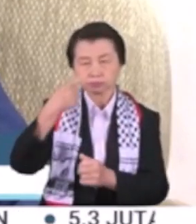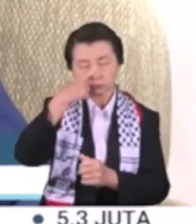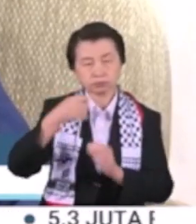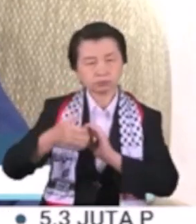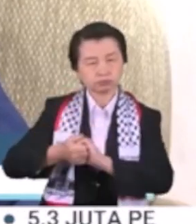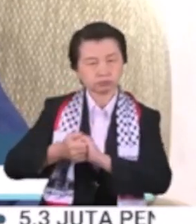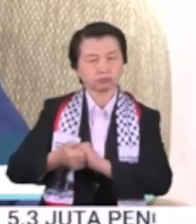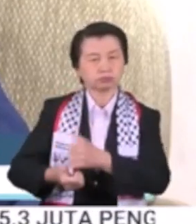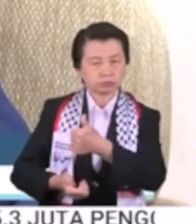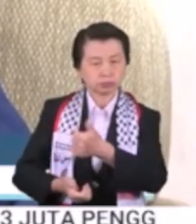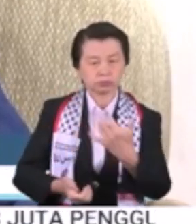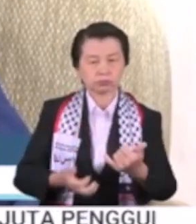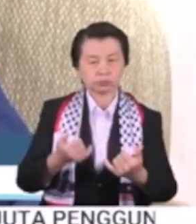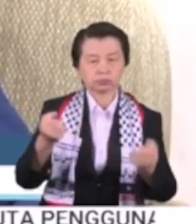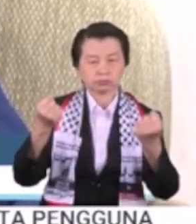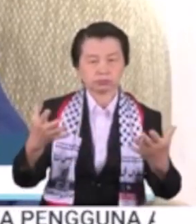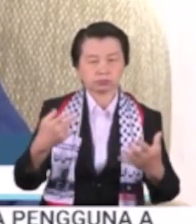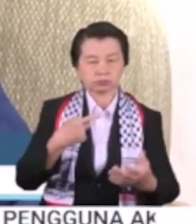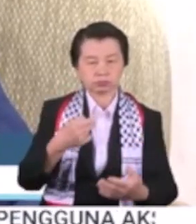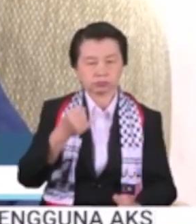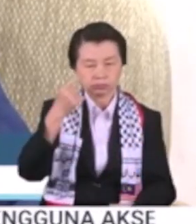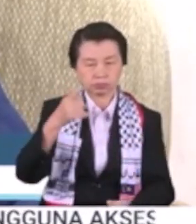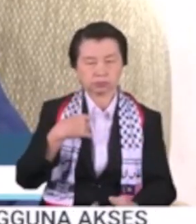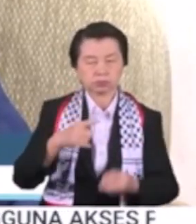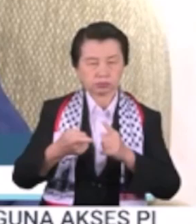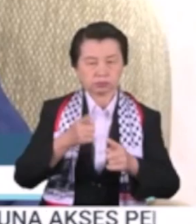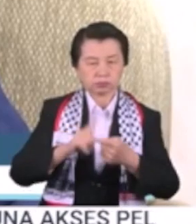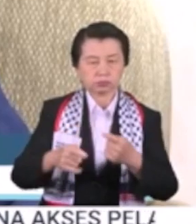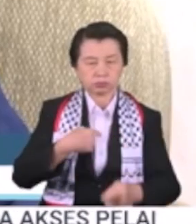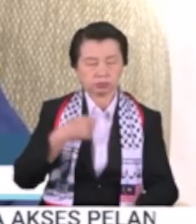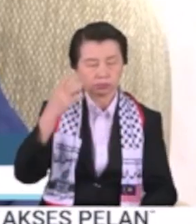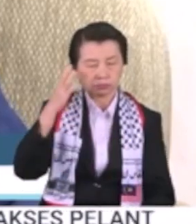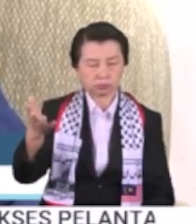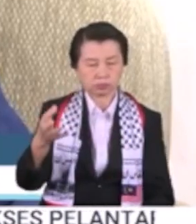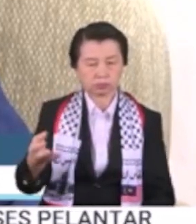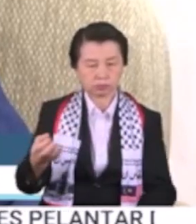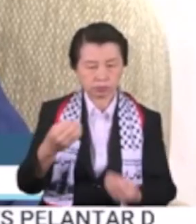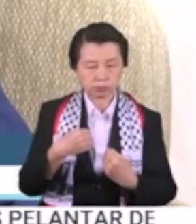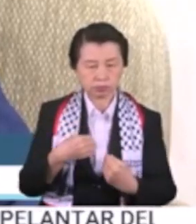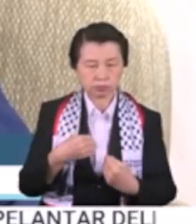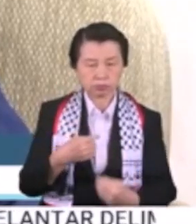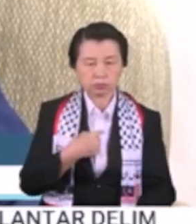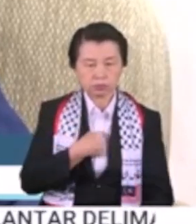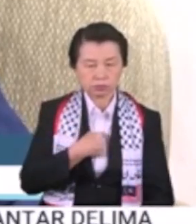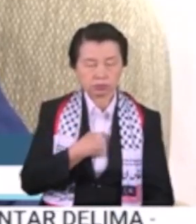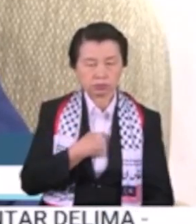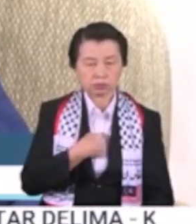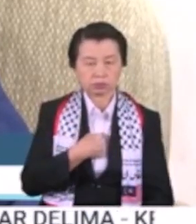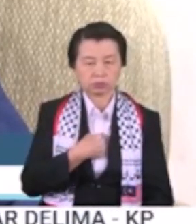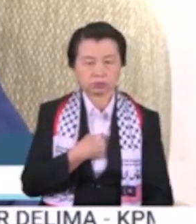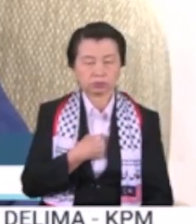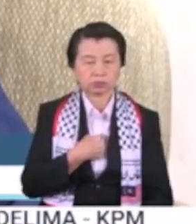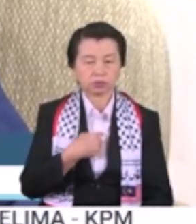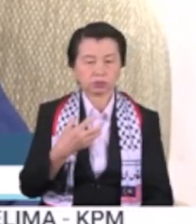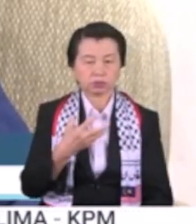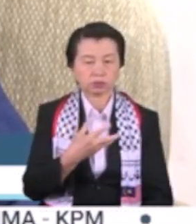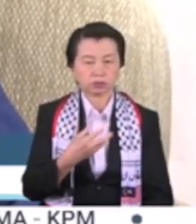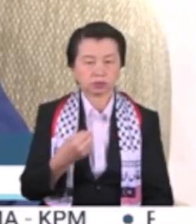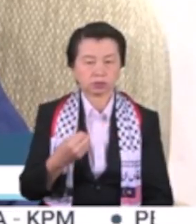saya lihat sikap sahabat saya Perdana Menteri Sentra ini sangat positif